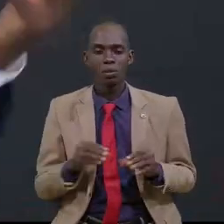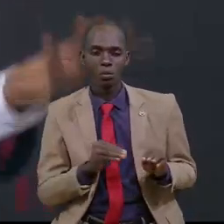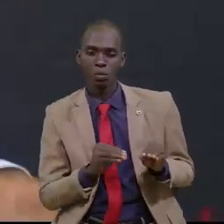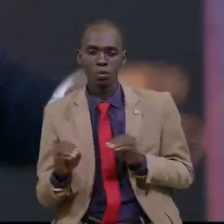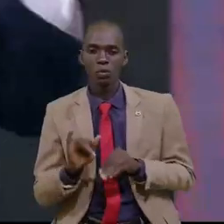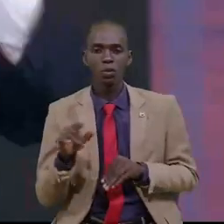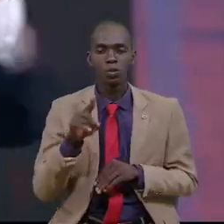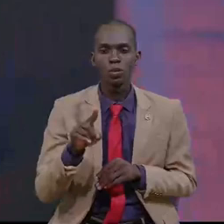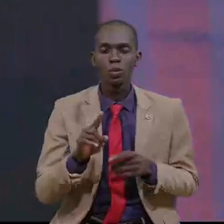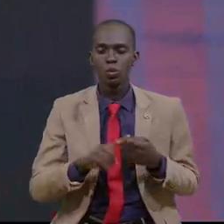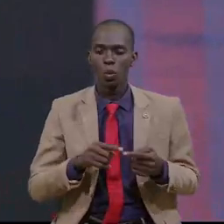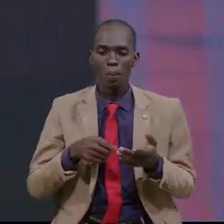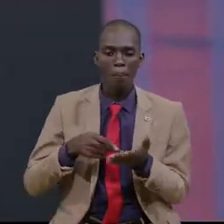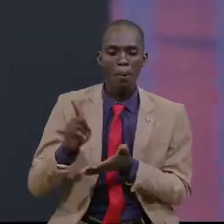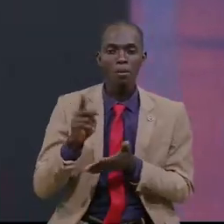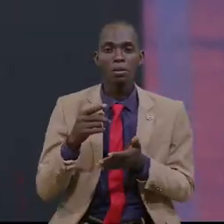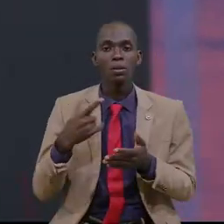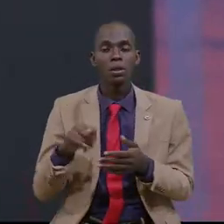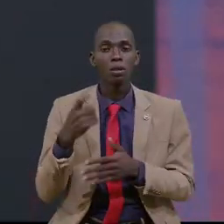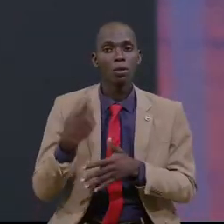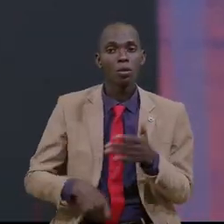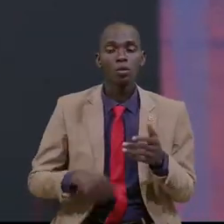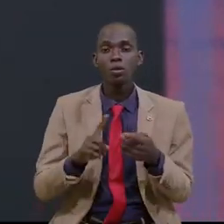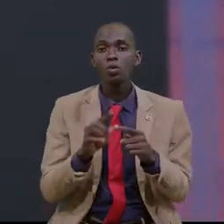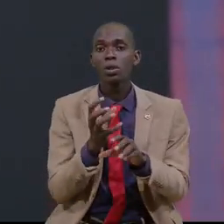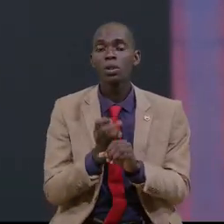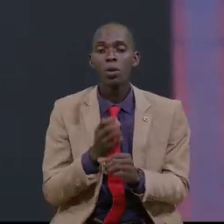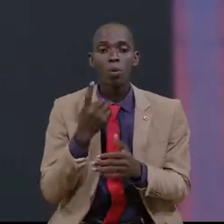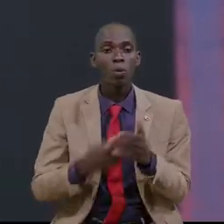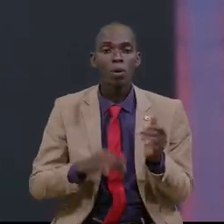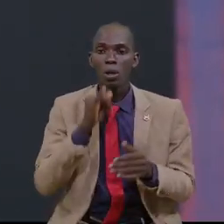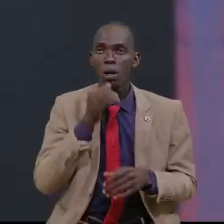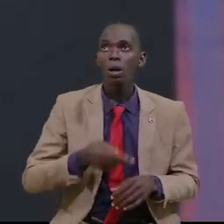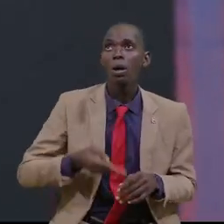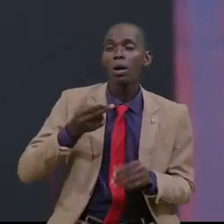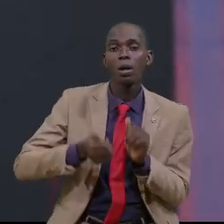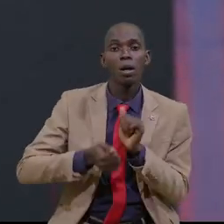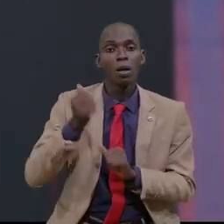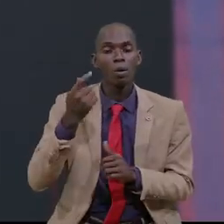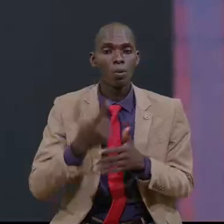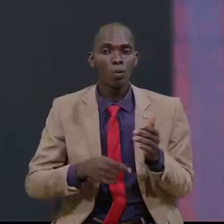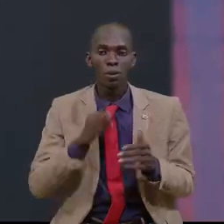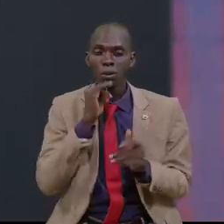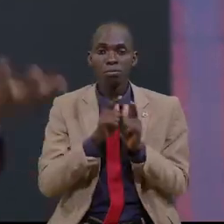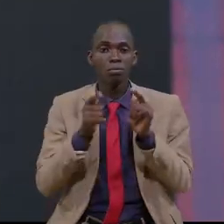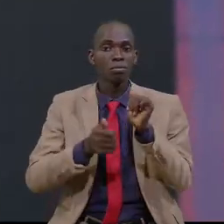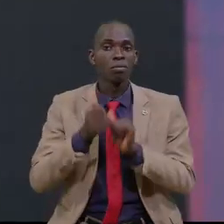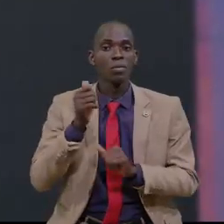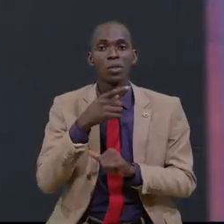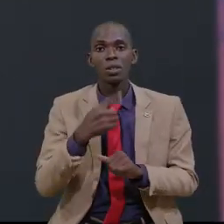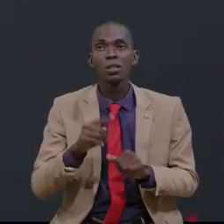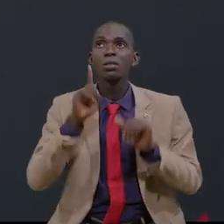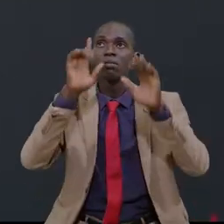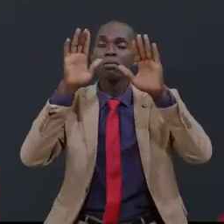motivation. Vous n'allez pas vouloir payer le prix pour obtenir ce qui est plus élevé, ce qui est plus grand, le ministère